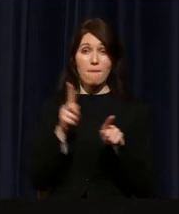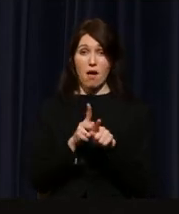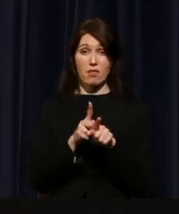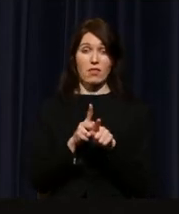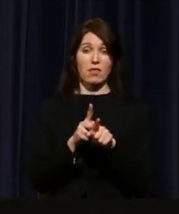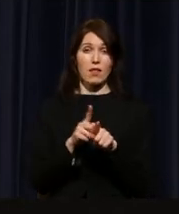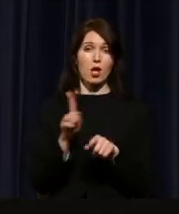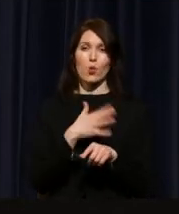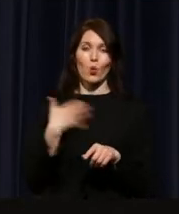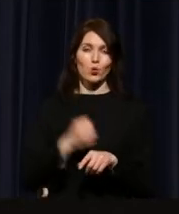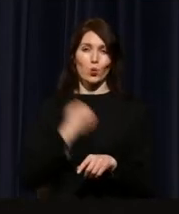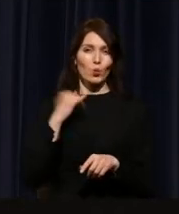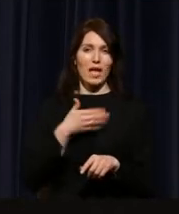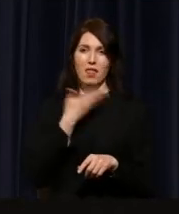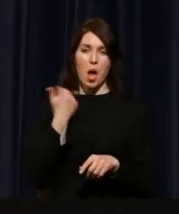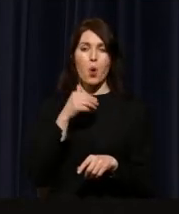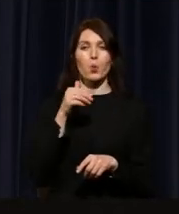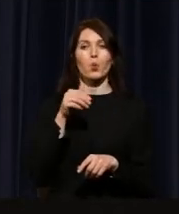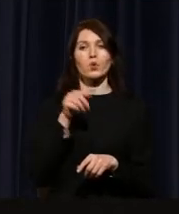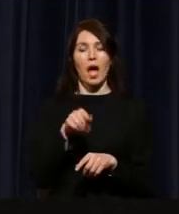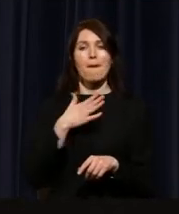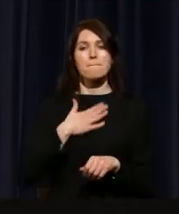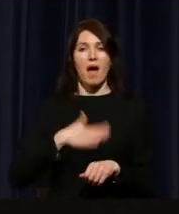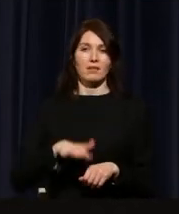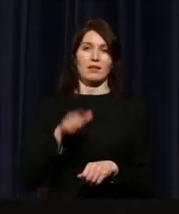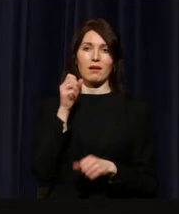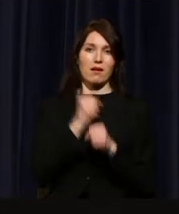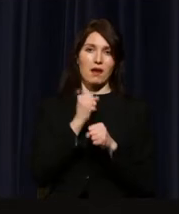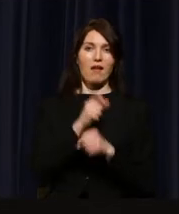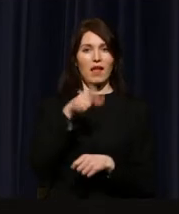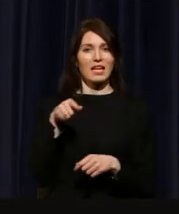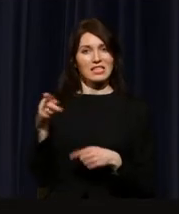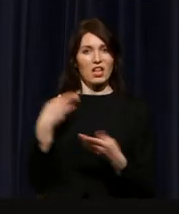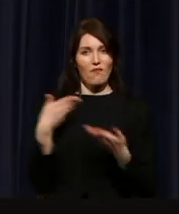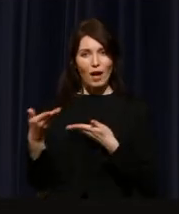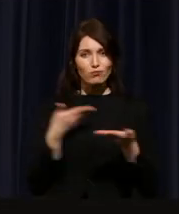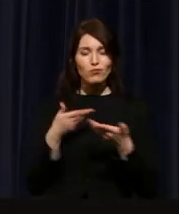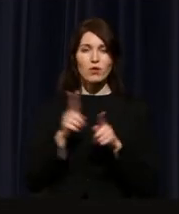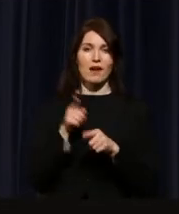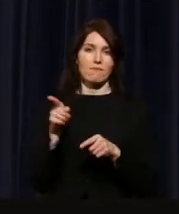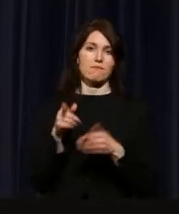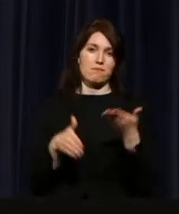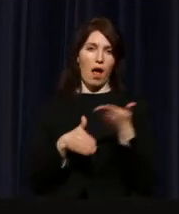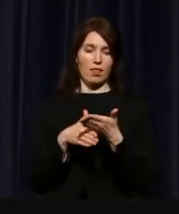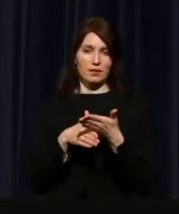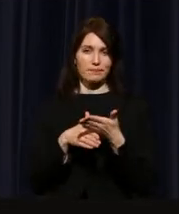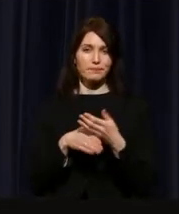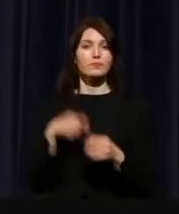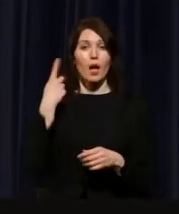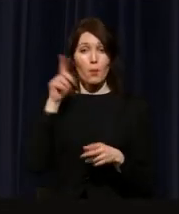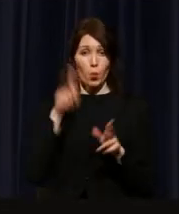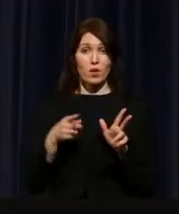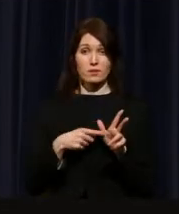nu, ļoti grūti strādāt, ja nav šī patika ar šo cilvēku sastrādāties un viņam palīdzēt. Un, protams, ir